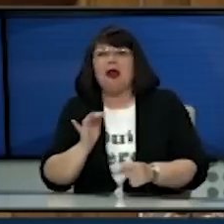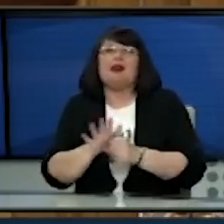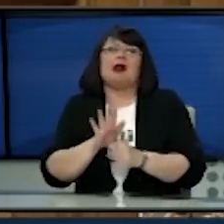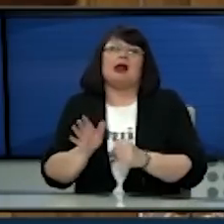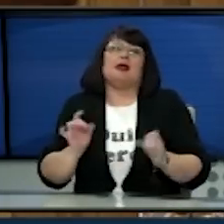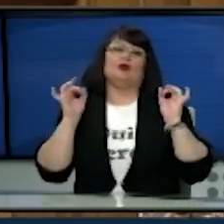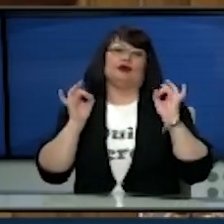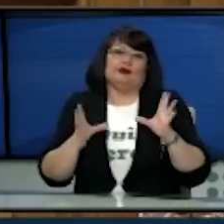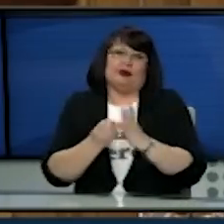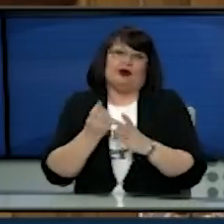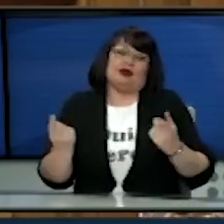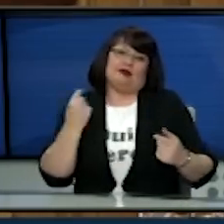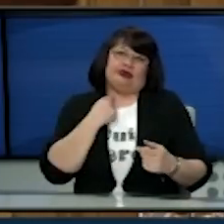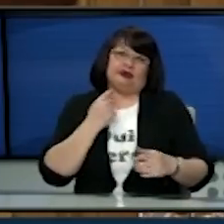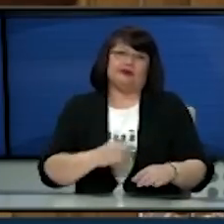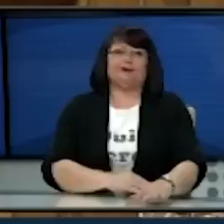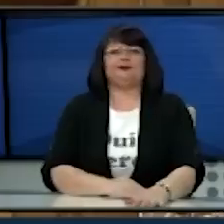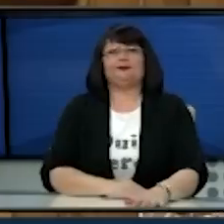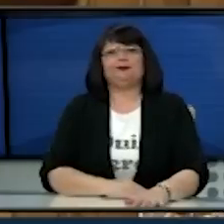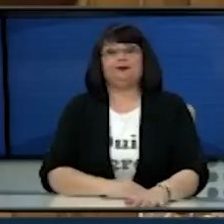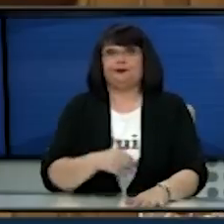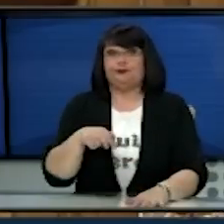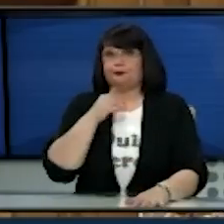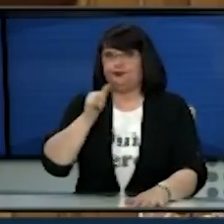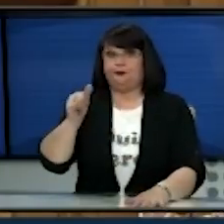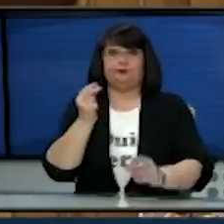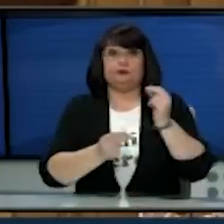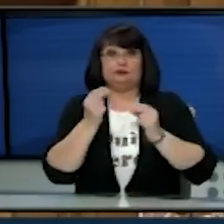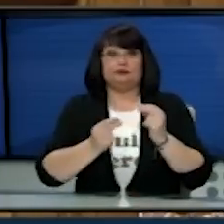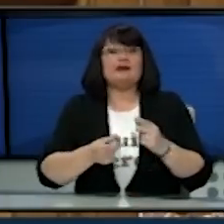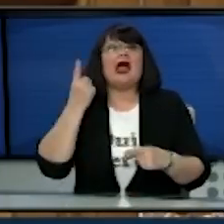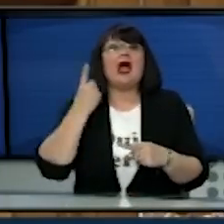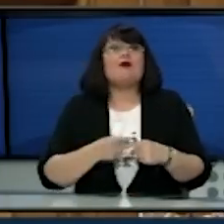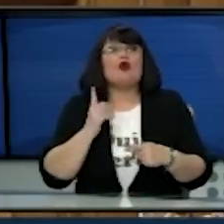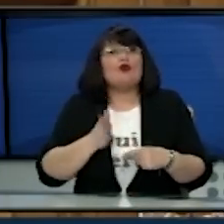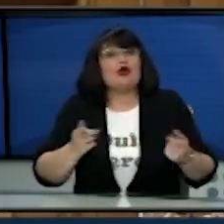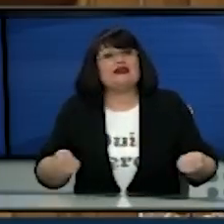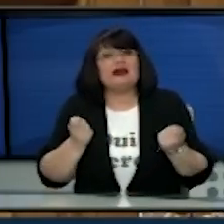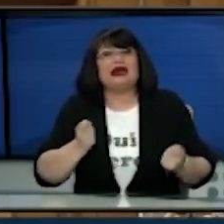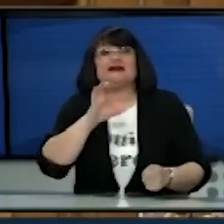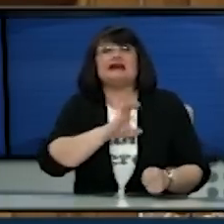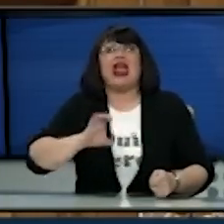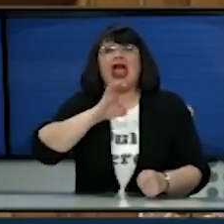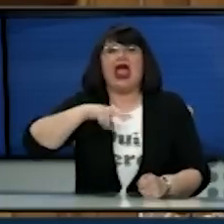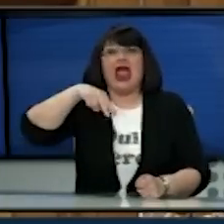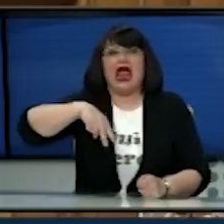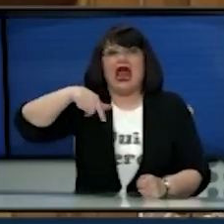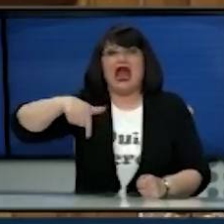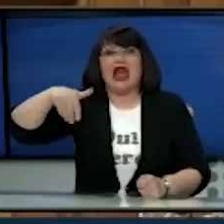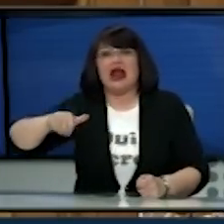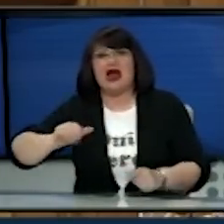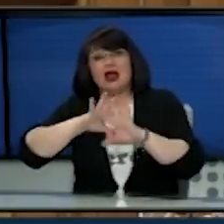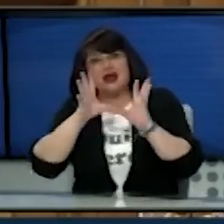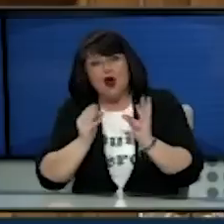χαμένης παραγωγής. Είναι μόνιμο πρόβλημα. Κάντε το εξής απλό. Ο ΕΛΓΑ να αποζημιώνει για όλες